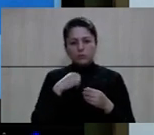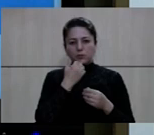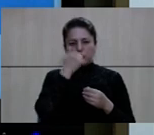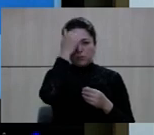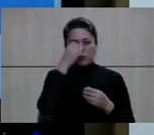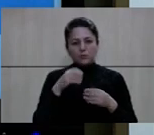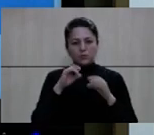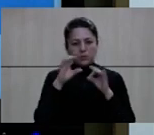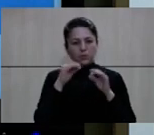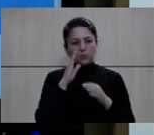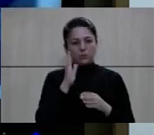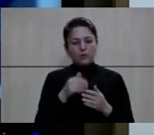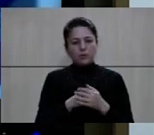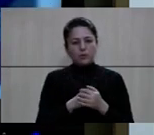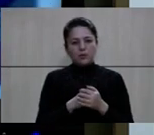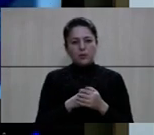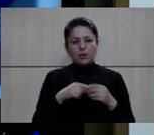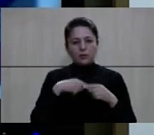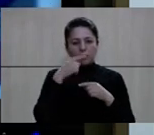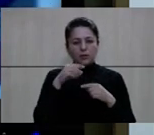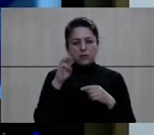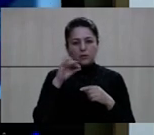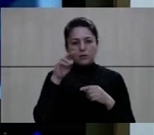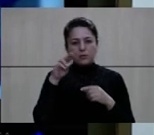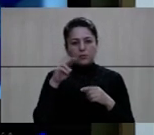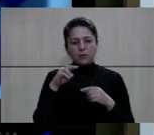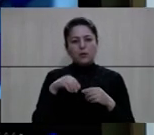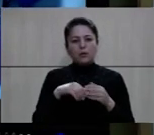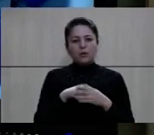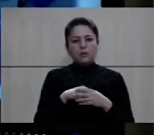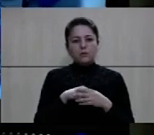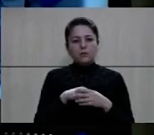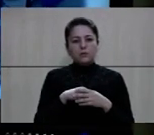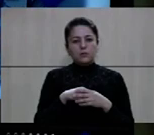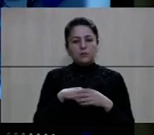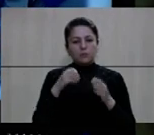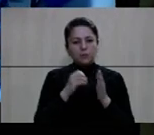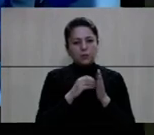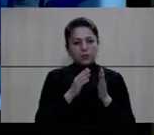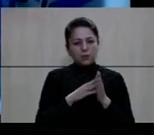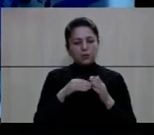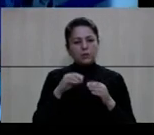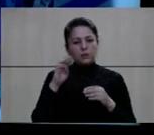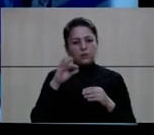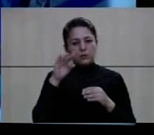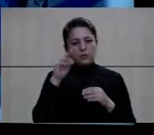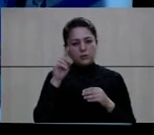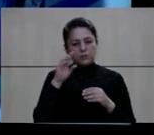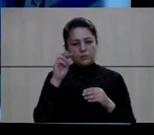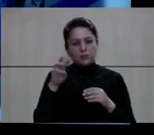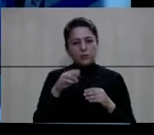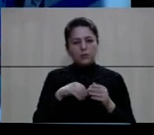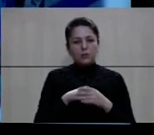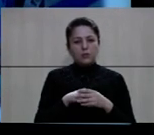Keyingi tipimizga ushbu tipdagi, ya'ni belgili tizim, odam belgili tizim